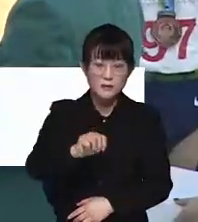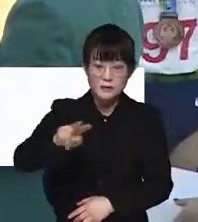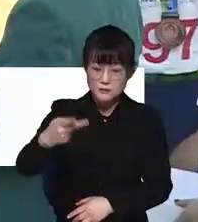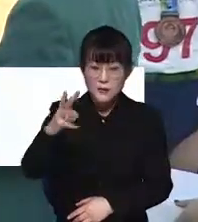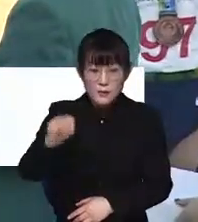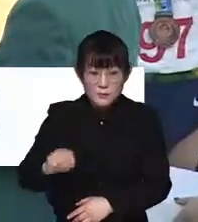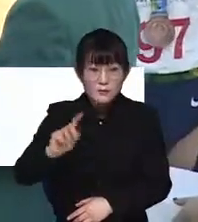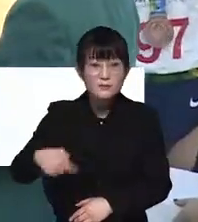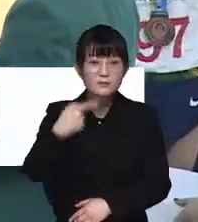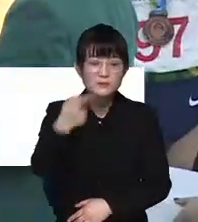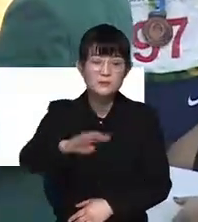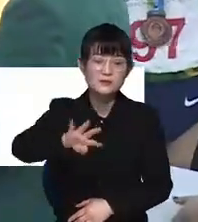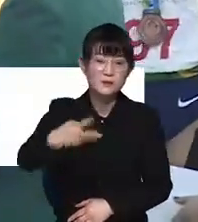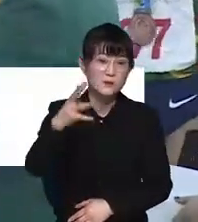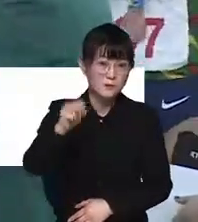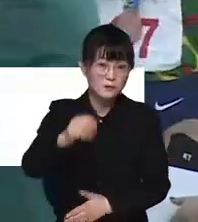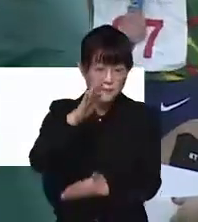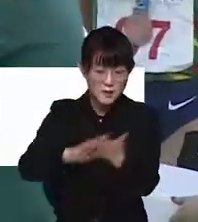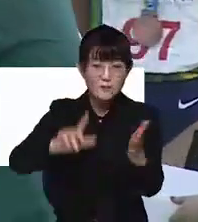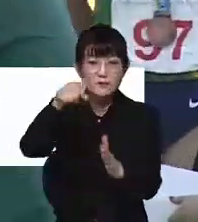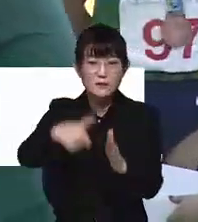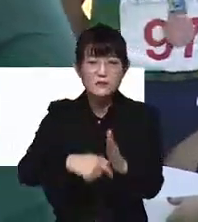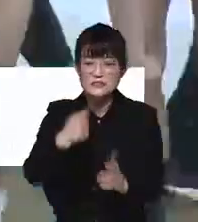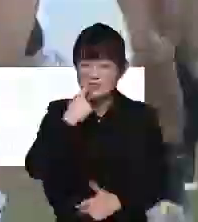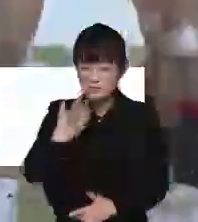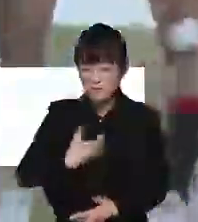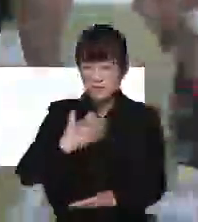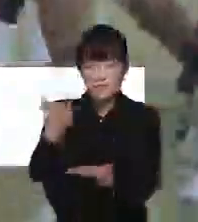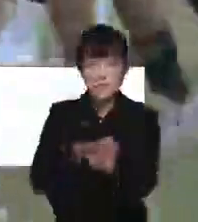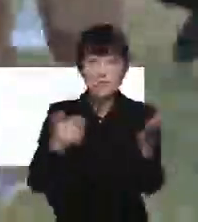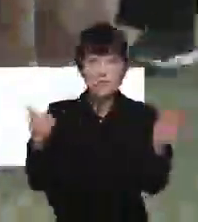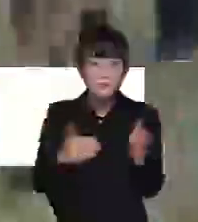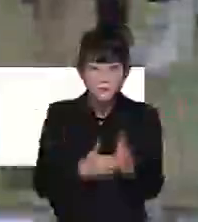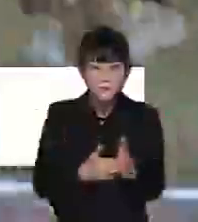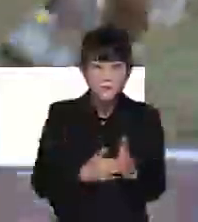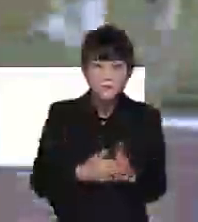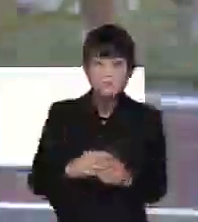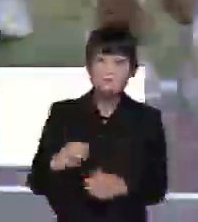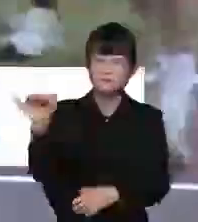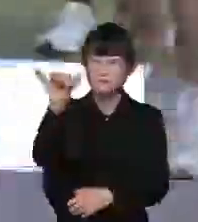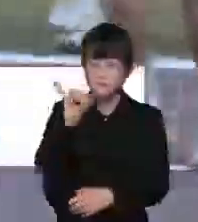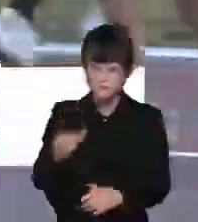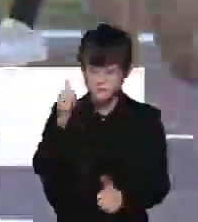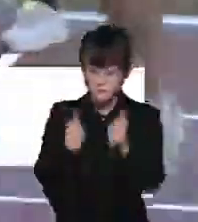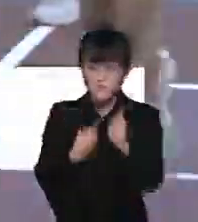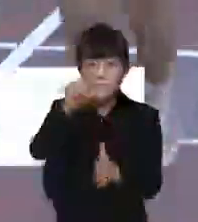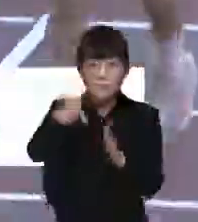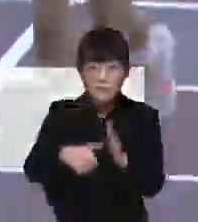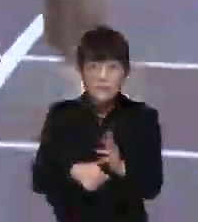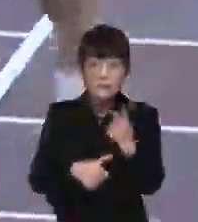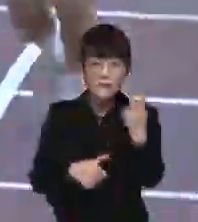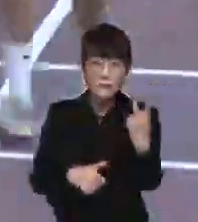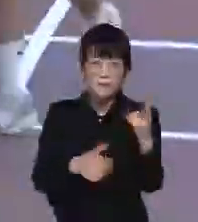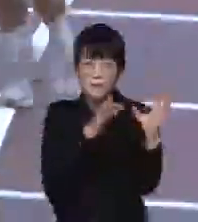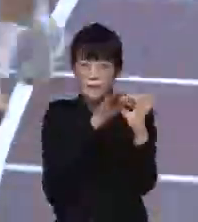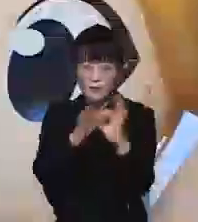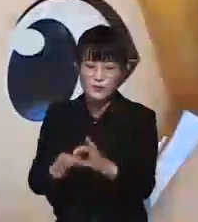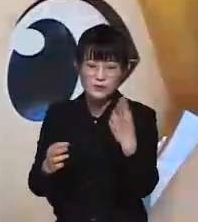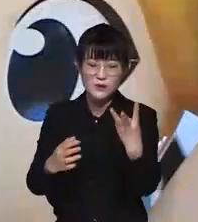이어 400m 계주에서도 금메달을 획득해 지난 전국체전에 이어 2년 연속 3관왕을